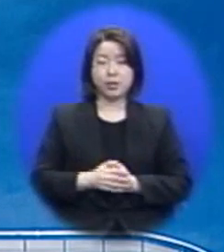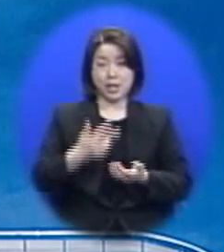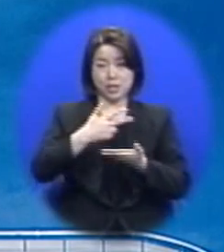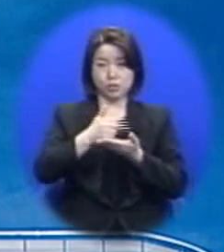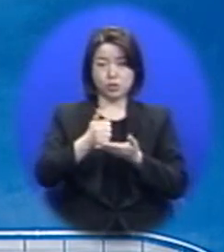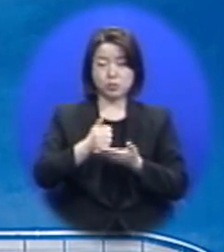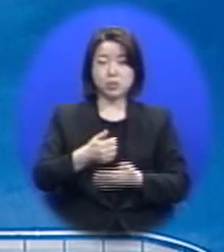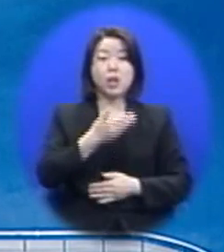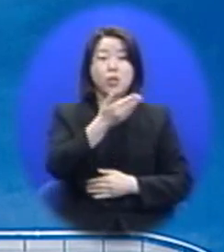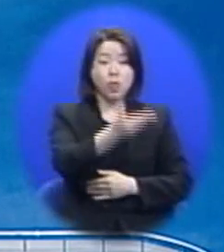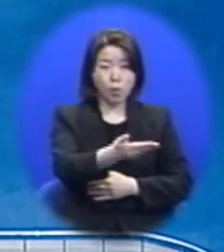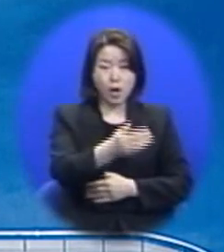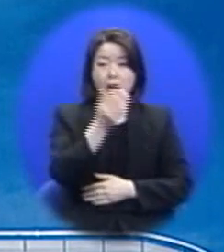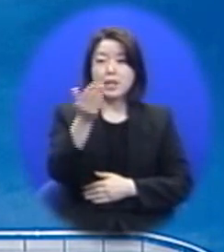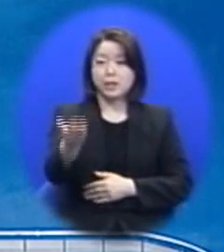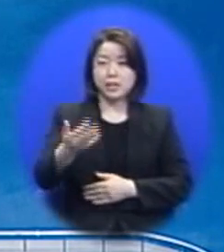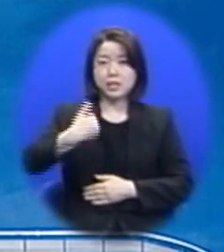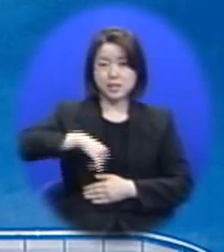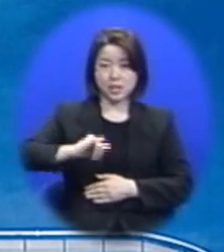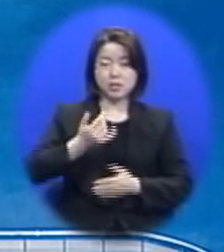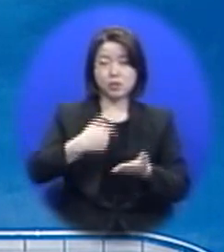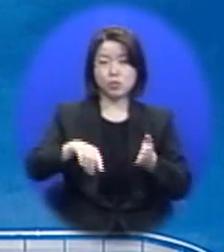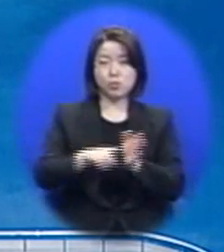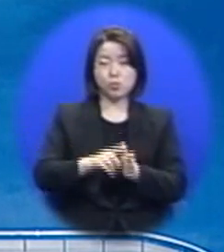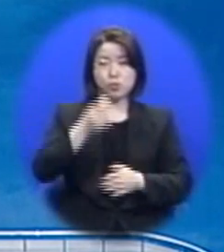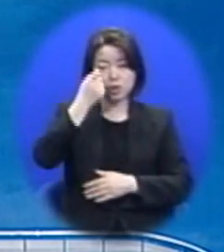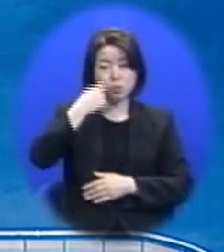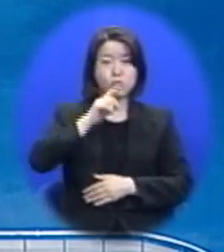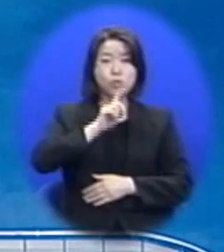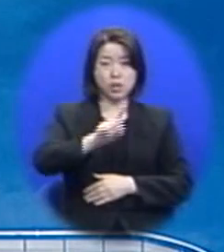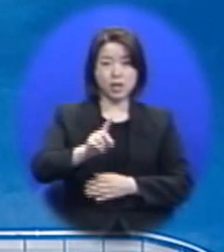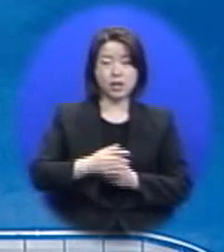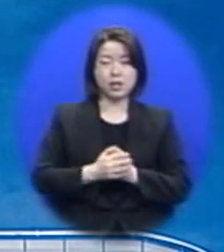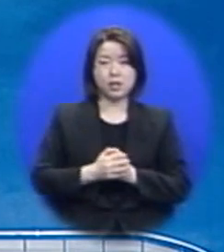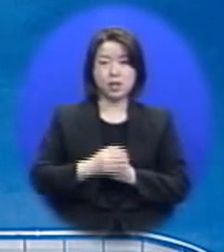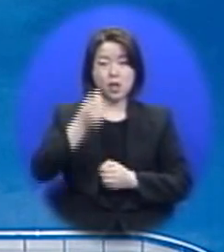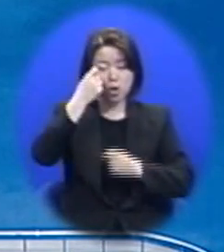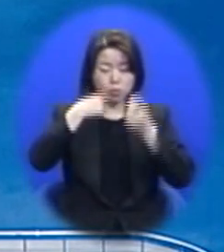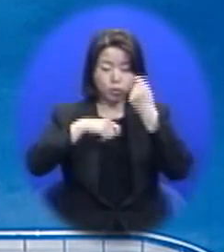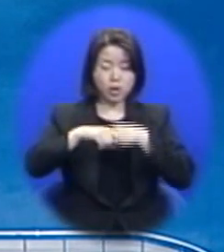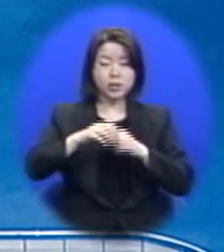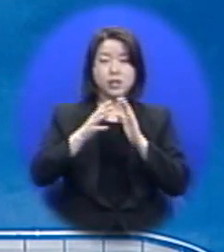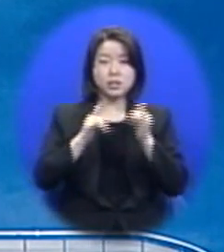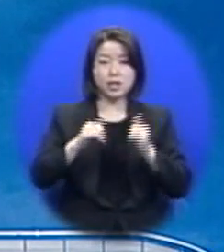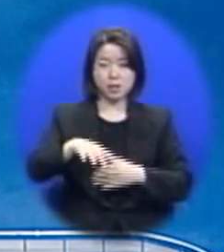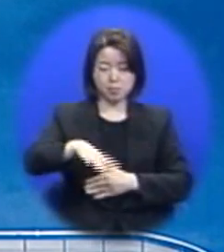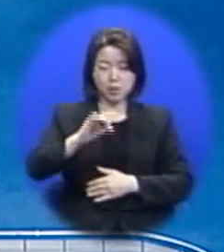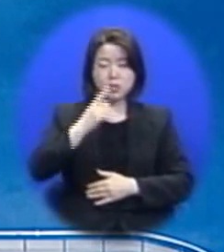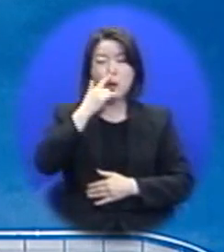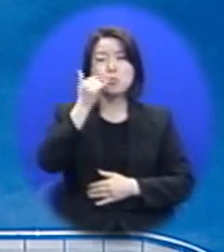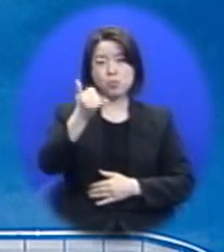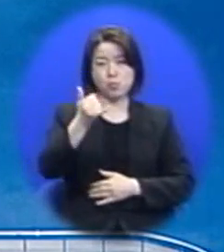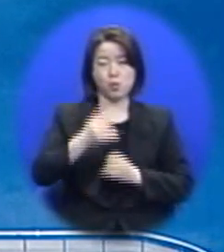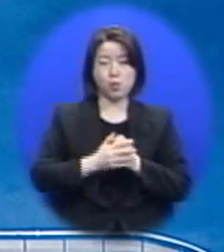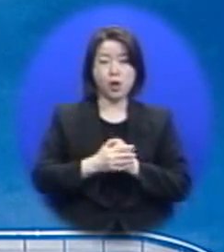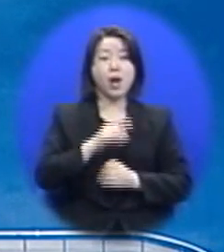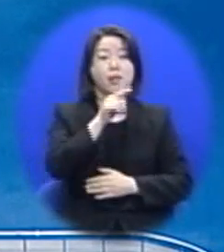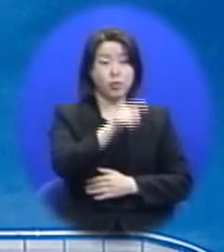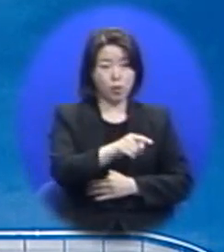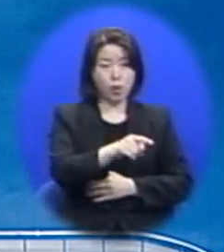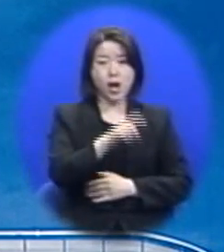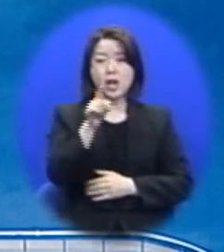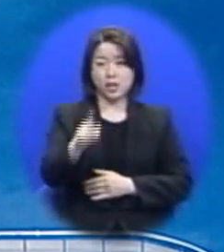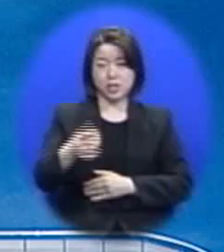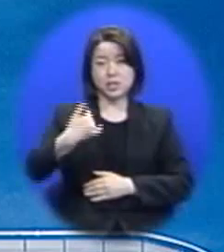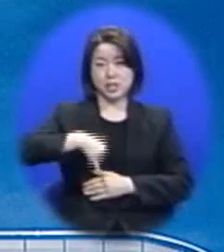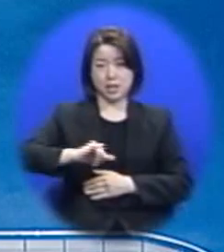주님은 너희와 너희 자녀를 위해 울라 하셨습니다. 울어야 될 대상이 먼저는 부모라는 것. 너희와 너희 자녀를 위해서